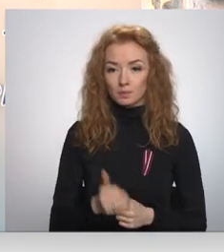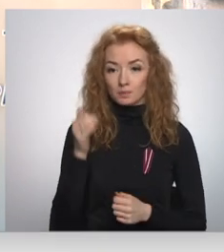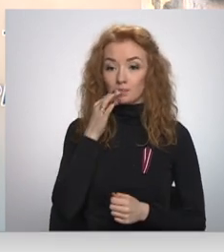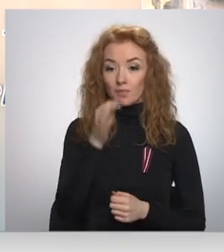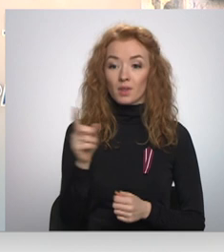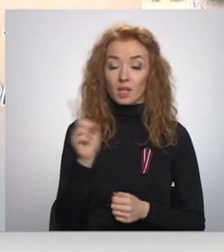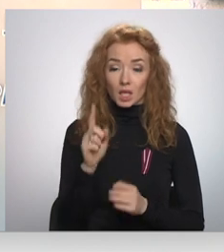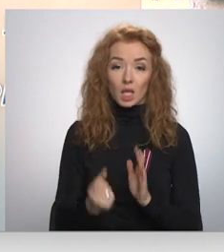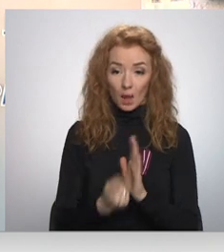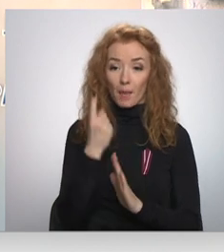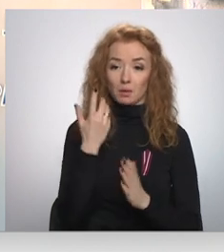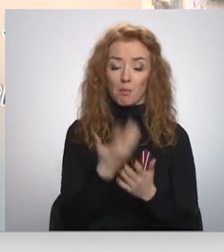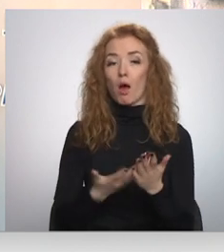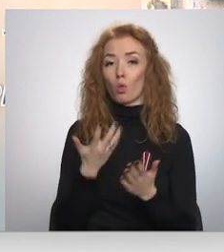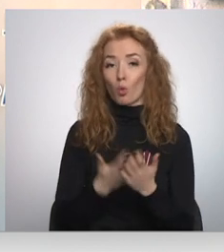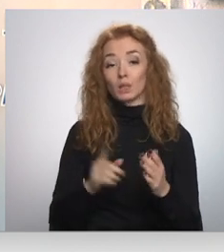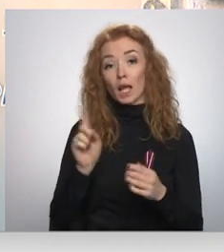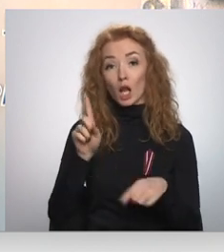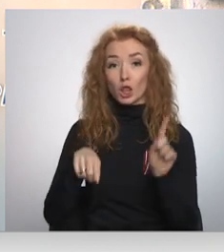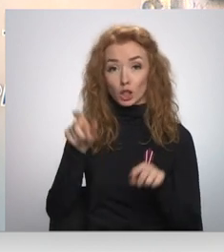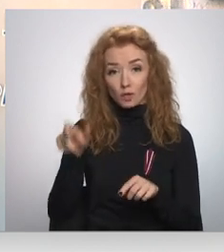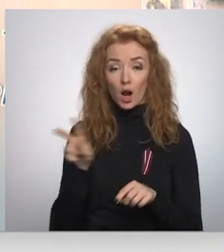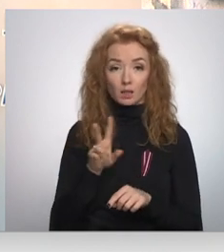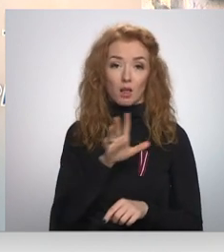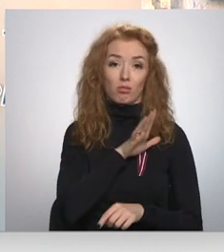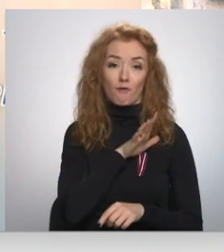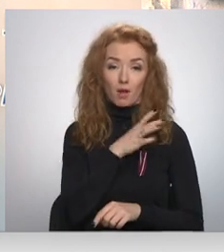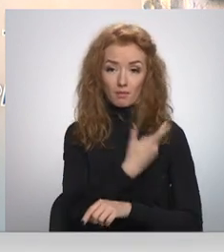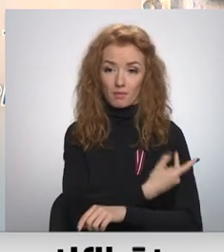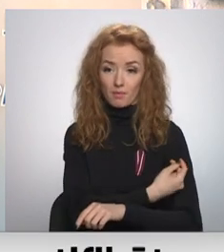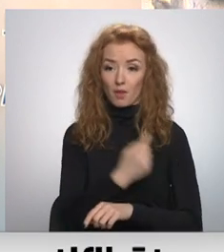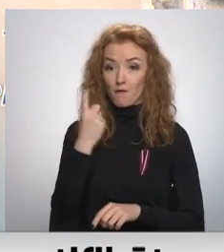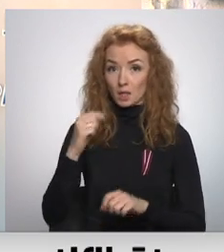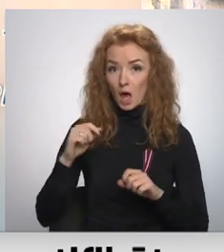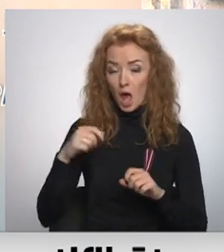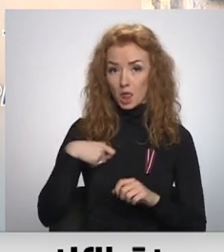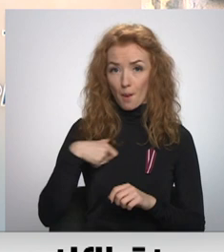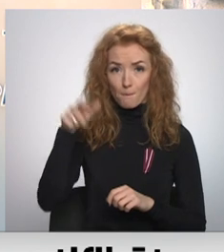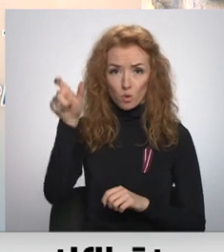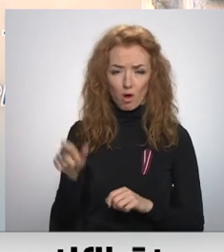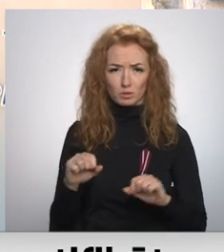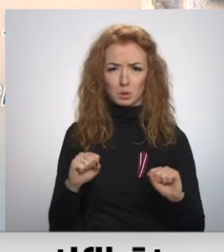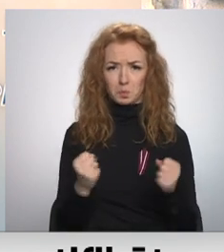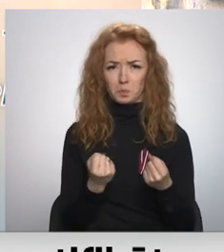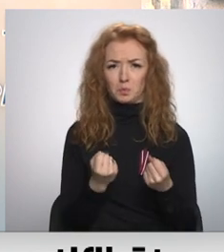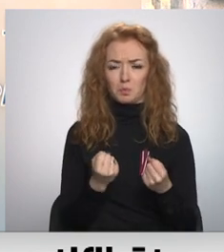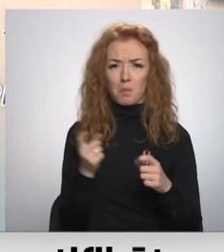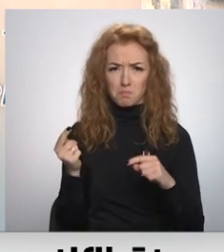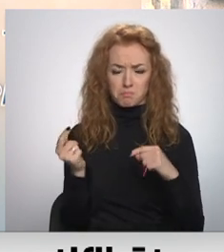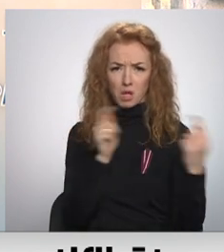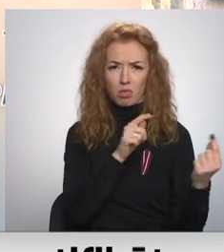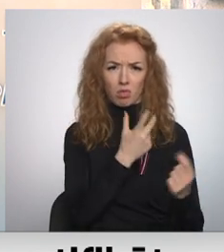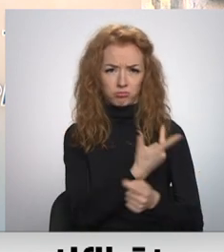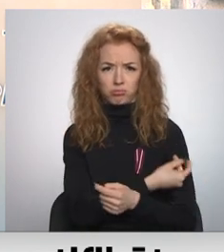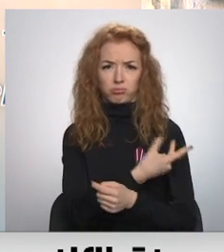Jā, nu, to es neko nesaku. Tā, ir cilvēki, kuri nevar, bet nu, tas viens deputāts, kurš ir iespītējis un visu laiku, kā saka, antivaksējis un stāsta,